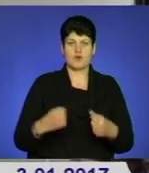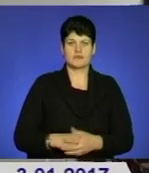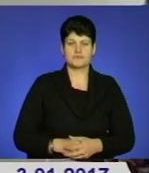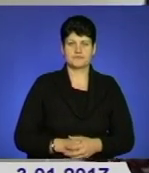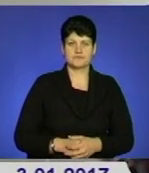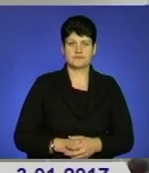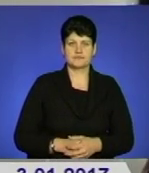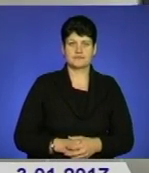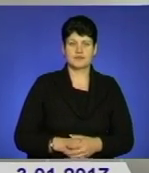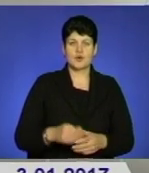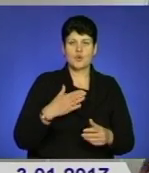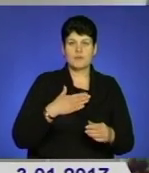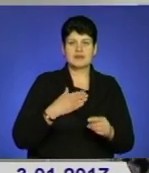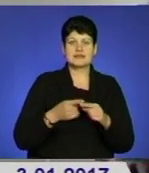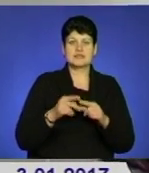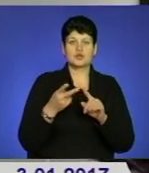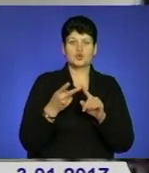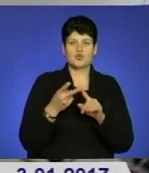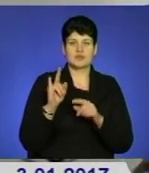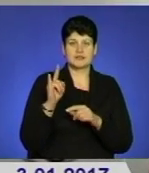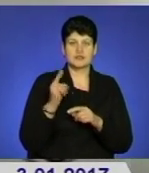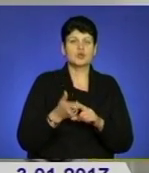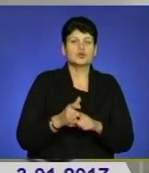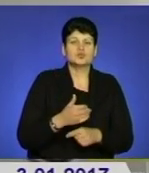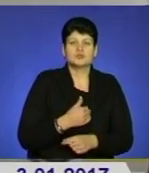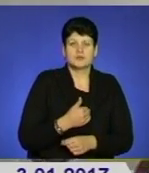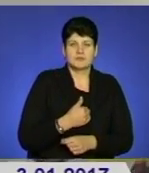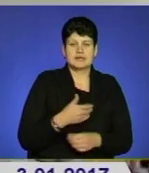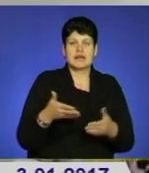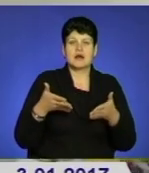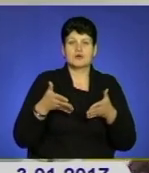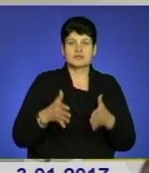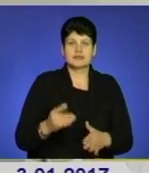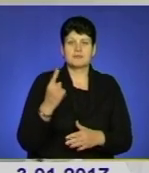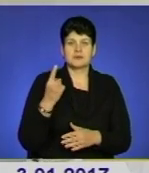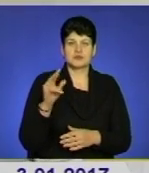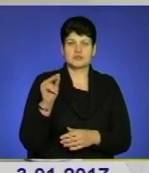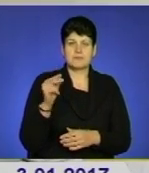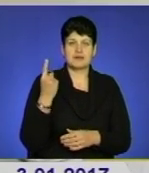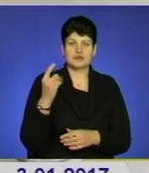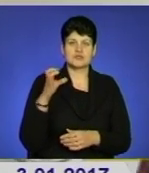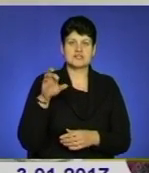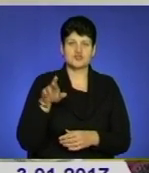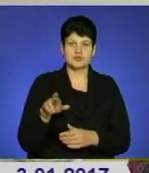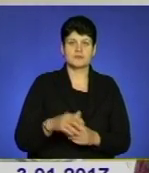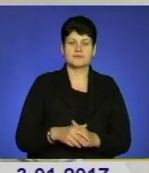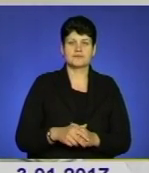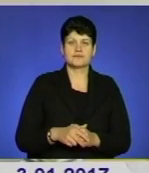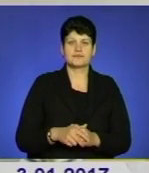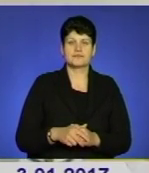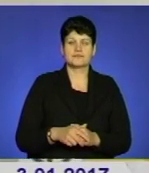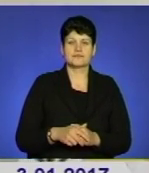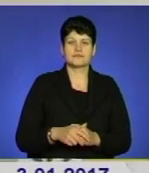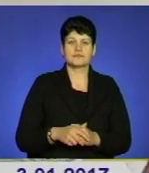Це є в мене друга дитина, дуже бажана. Народилася 1 числа, 1 січня,